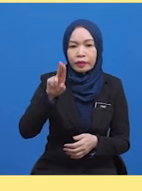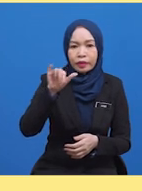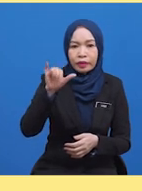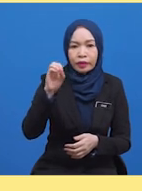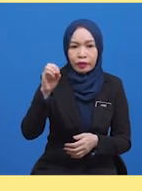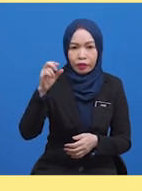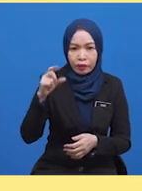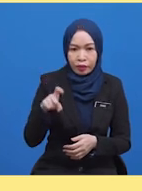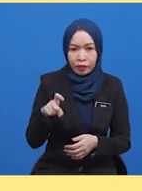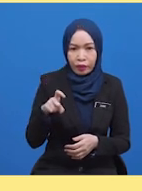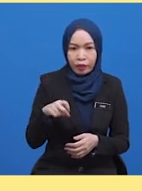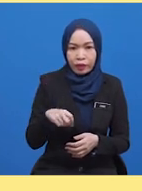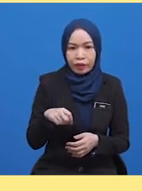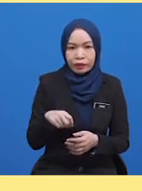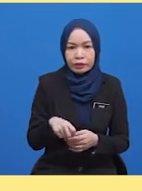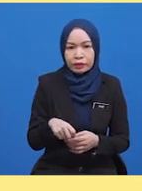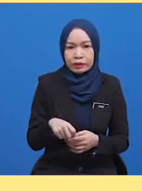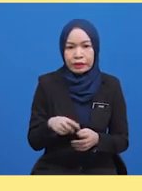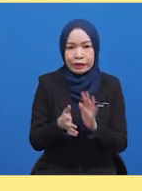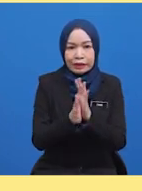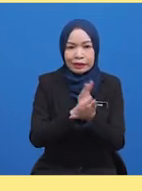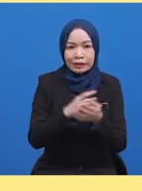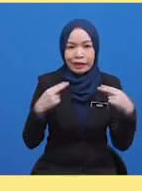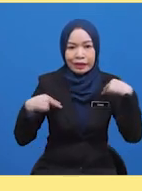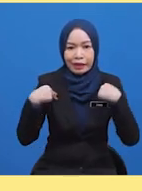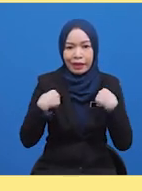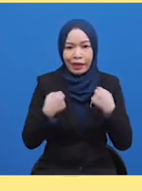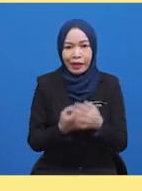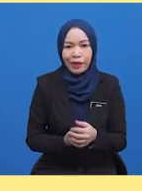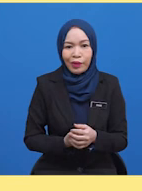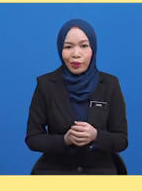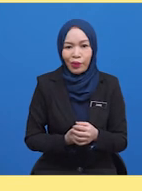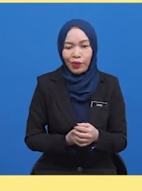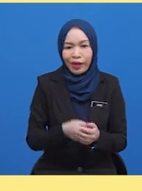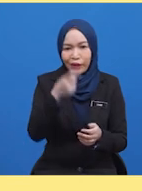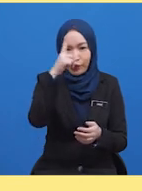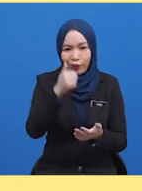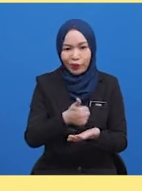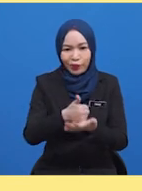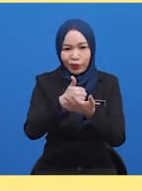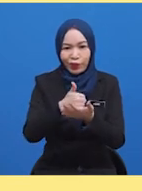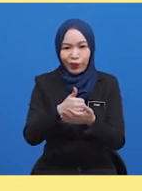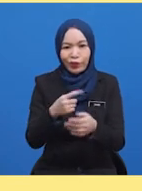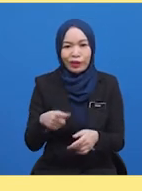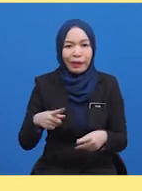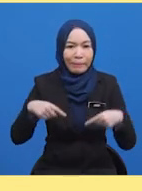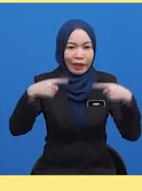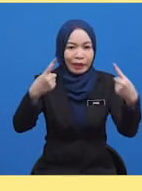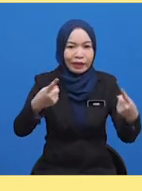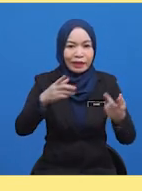karena Jalan becak dia dicemooh oleh rekan-rekannya Kernel Bau badannya yang